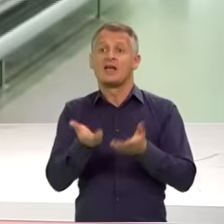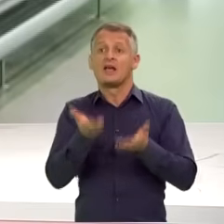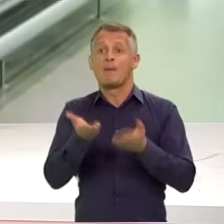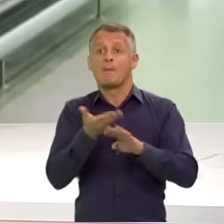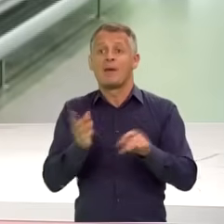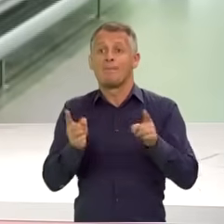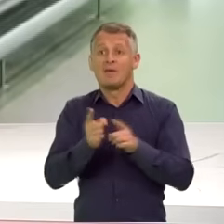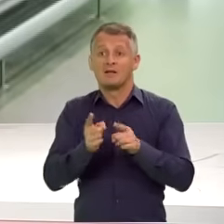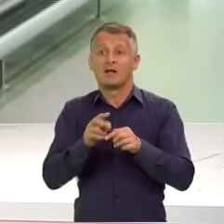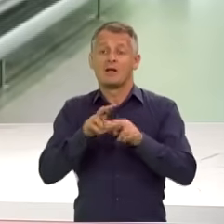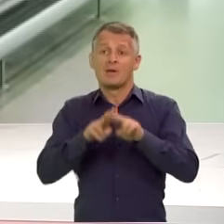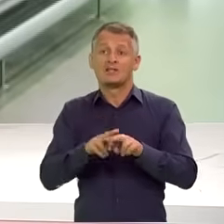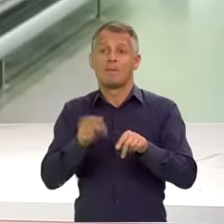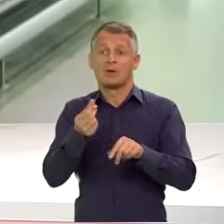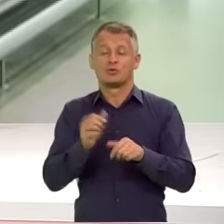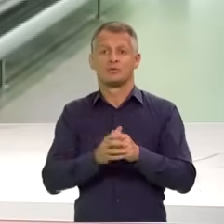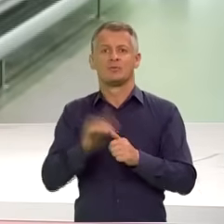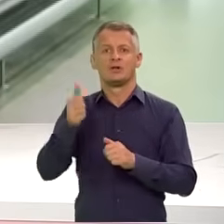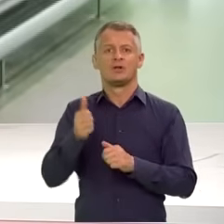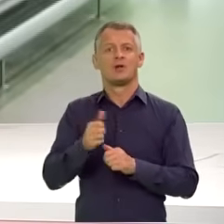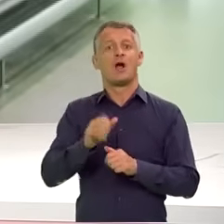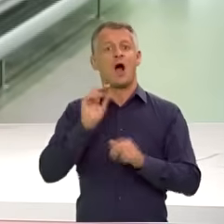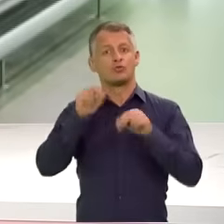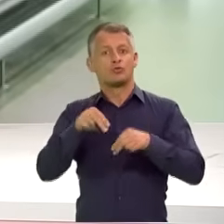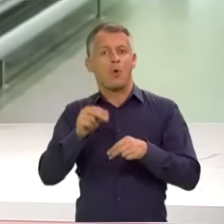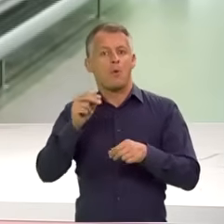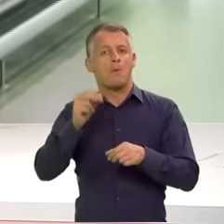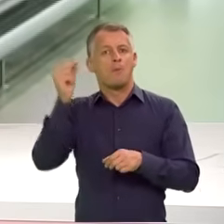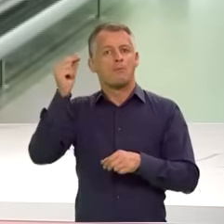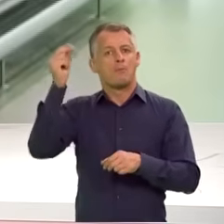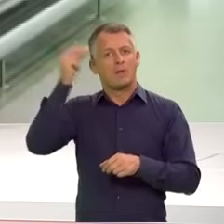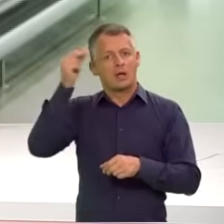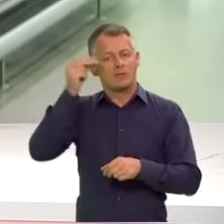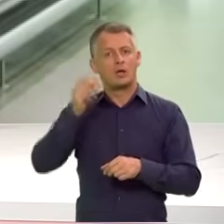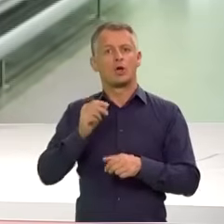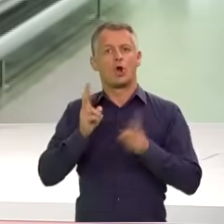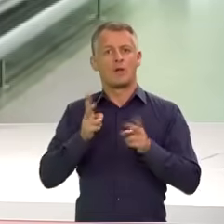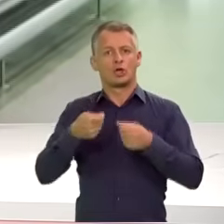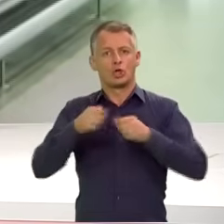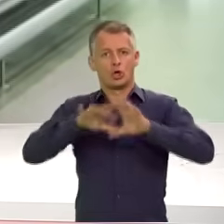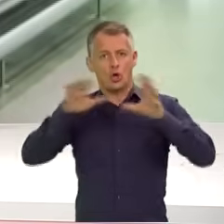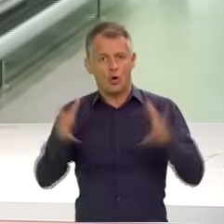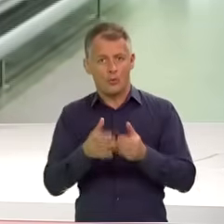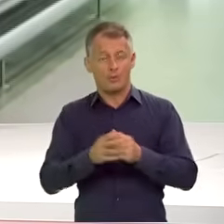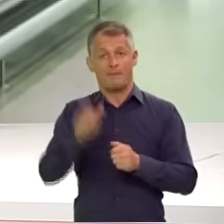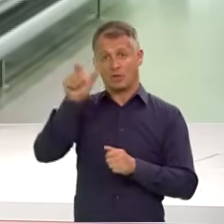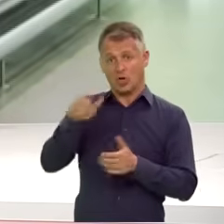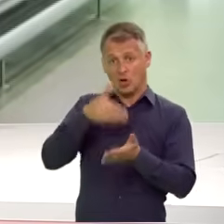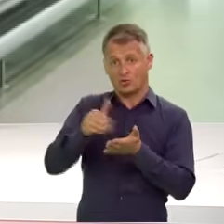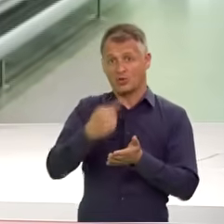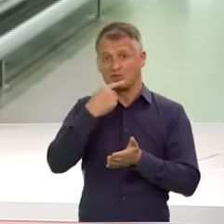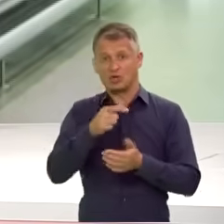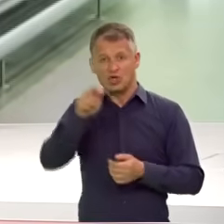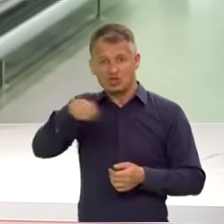prețul. Fenomenul poartă numele de shrinkflation și a devenit o practică normală în ultimii ani peste tot pe glob. Consumatorii spun că ar fi vorba